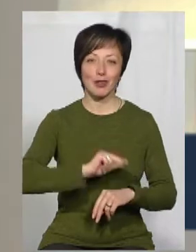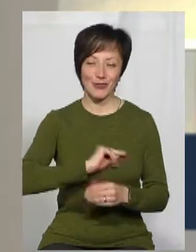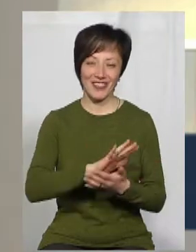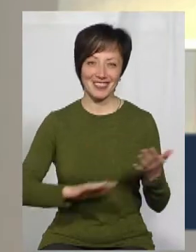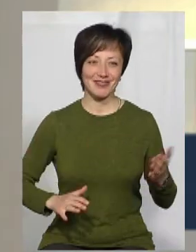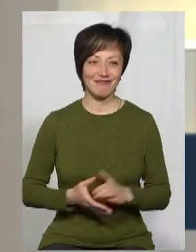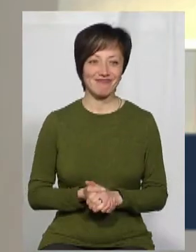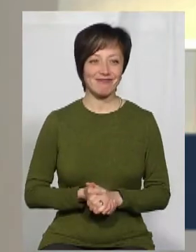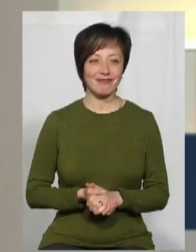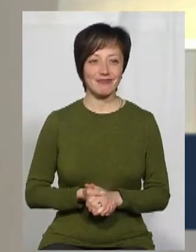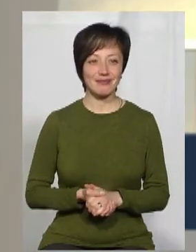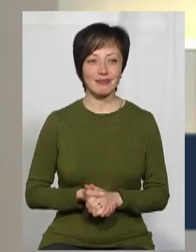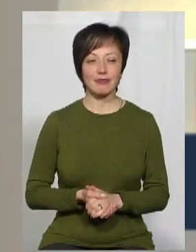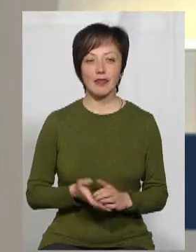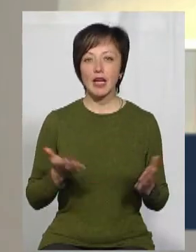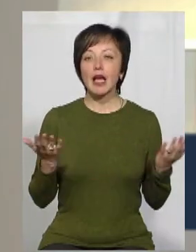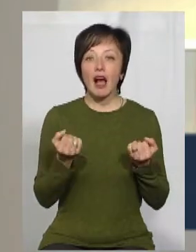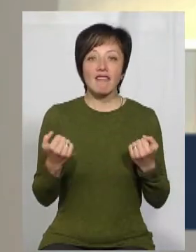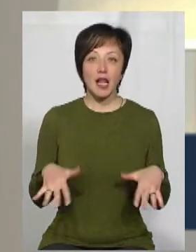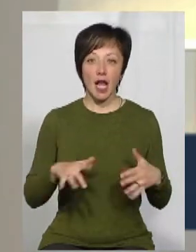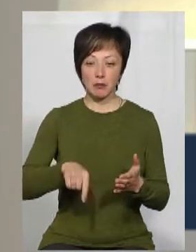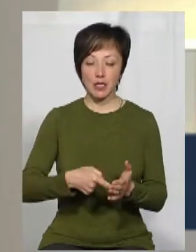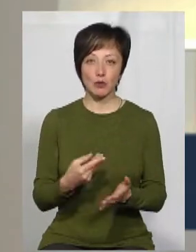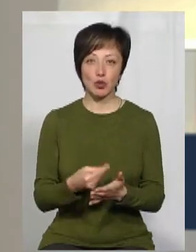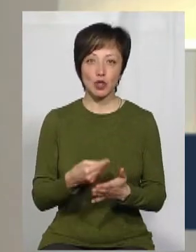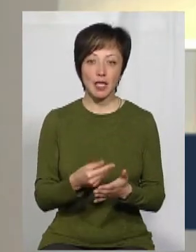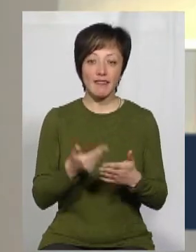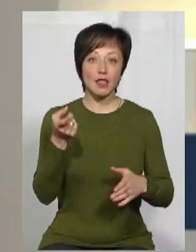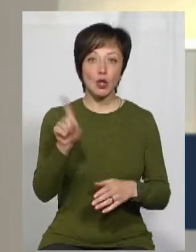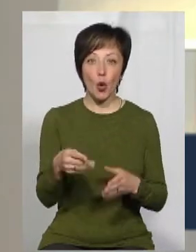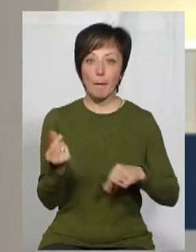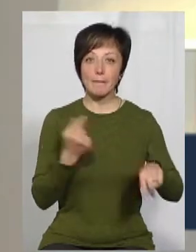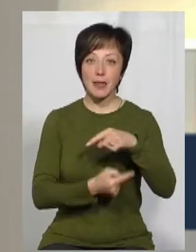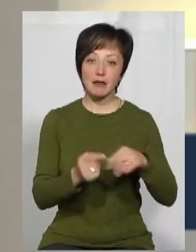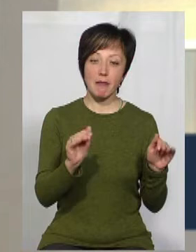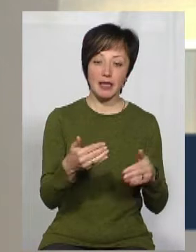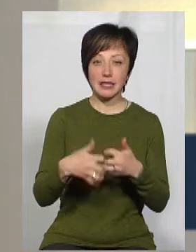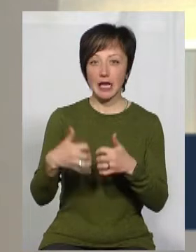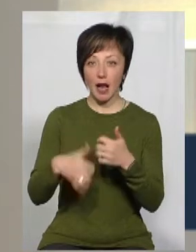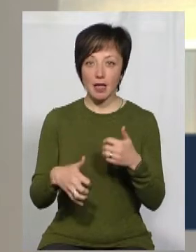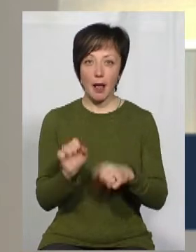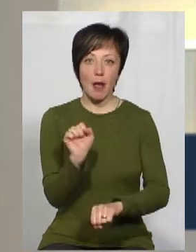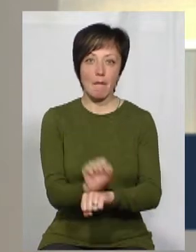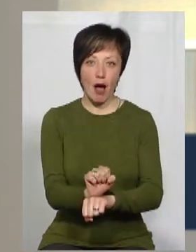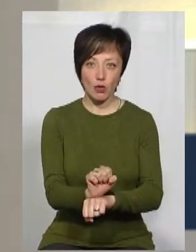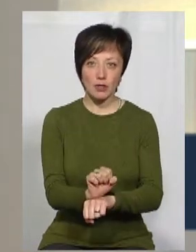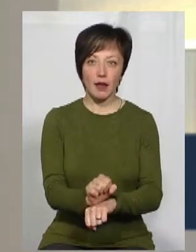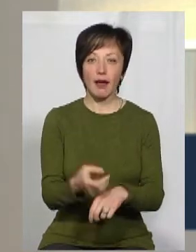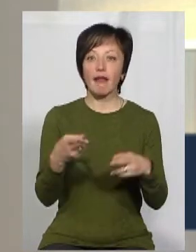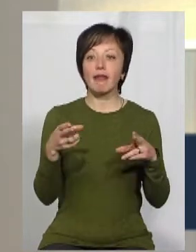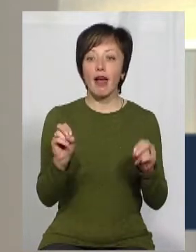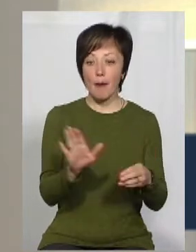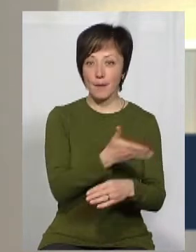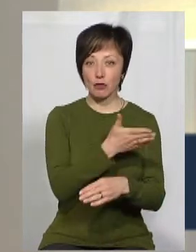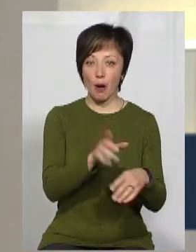працювати. Так, які втрати несе міський бюджет від того, що бізнес малий і середній на паузі? Де межа